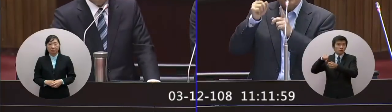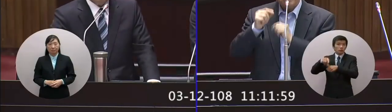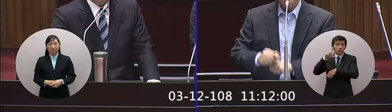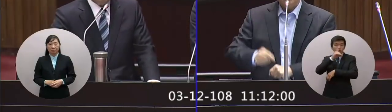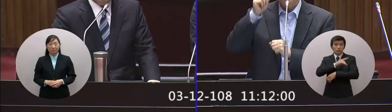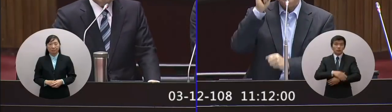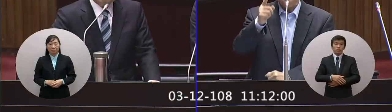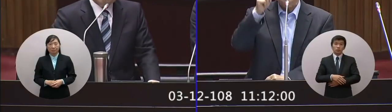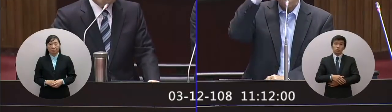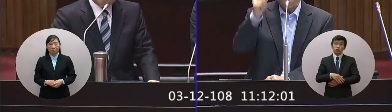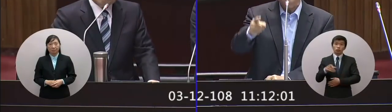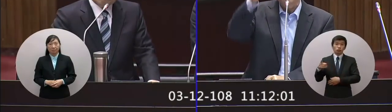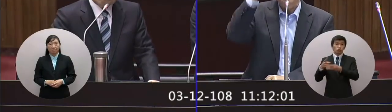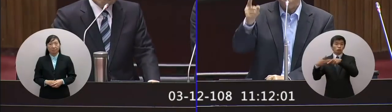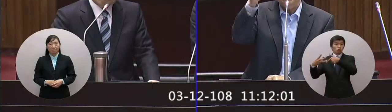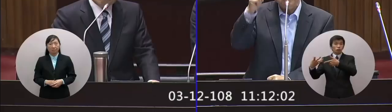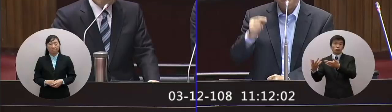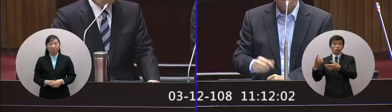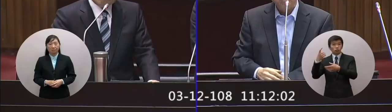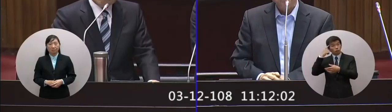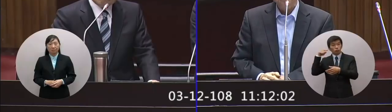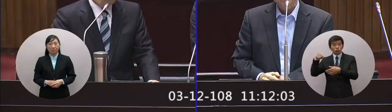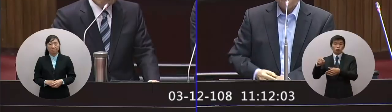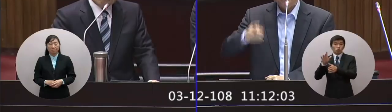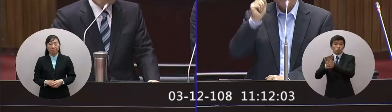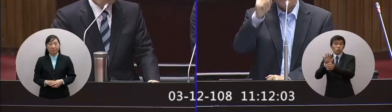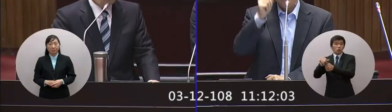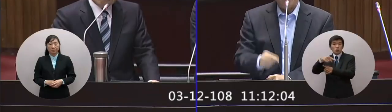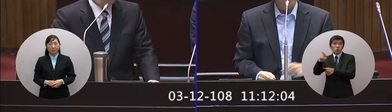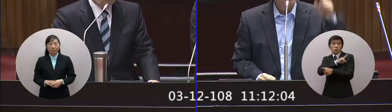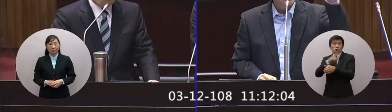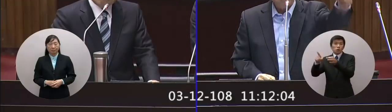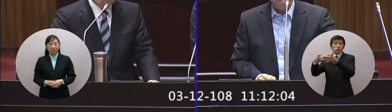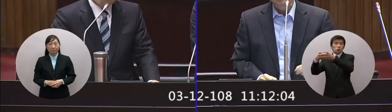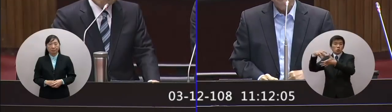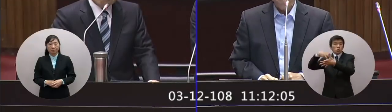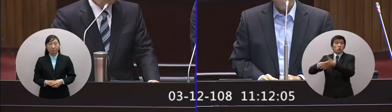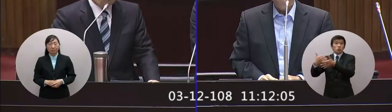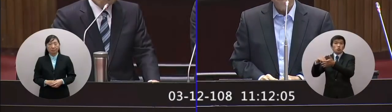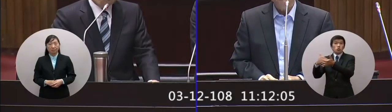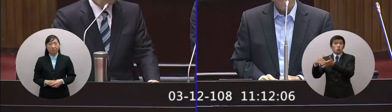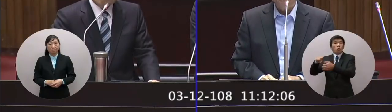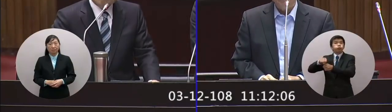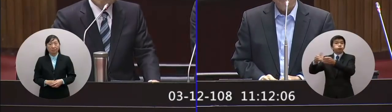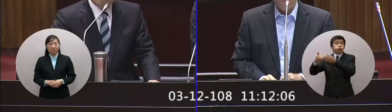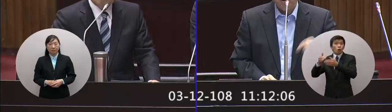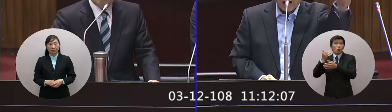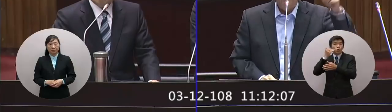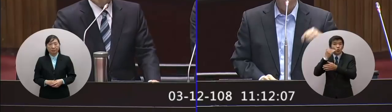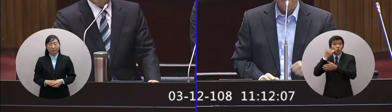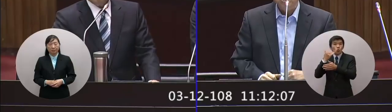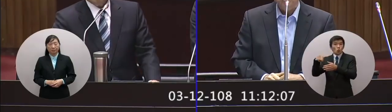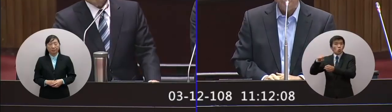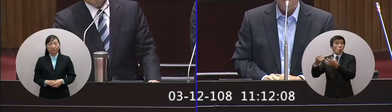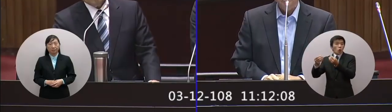然后这些主任就维护他知识会、工研院、科技中心的预算，你预算不给我，我就砍你经济部的预算，我就